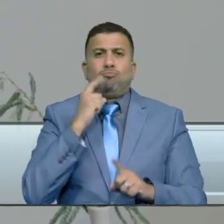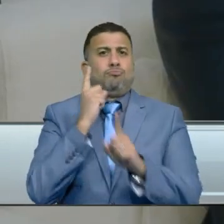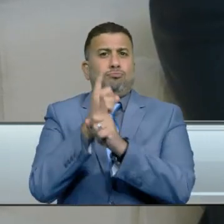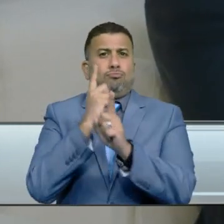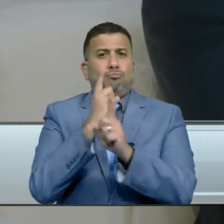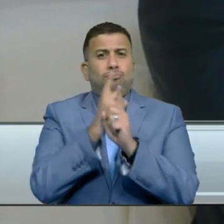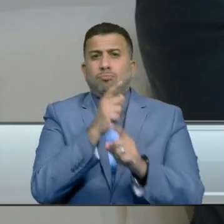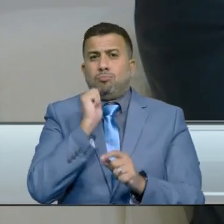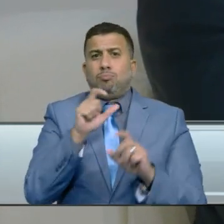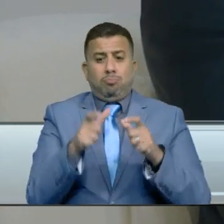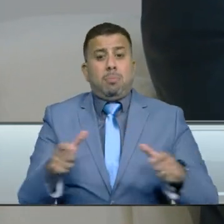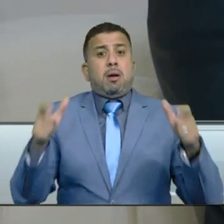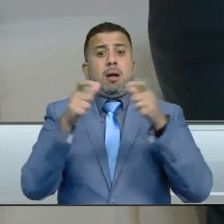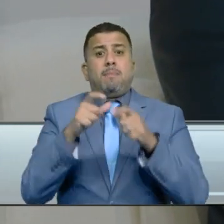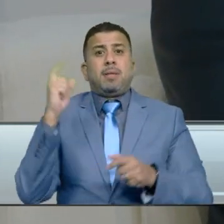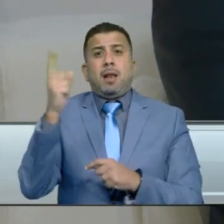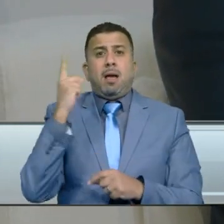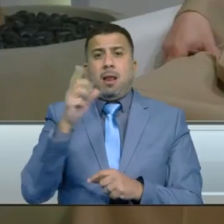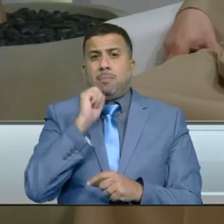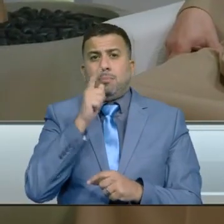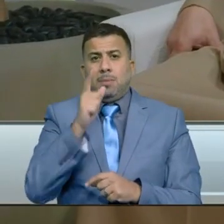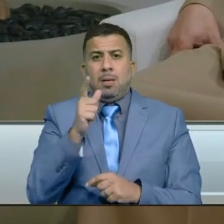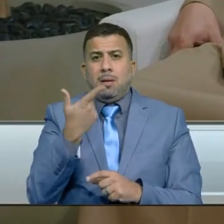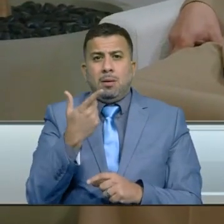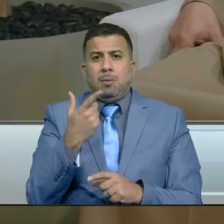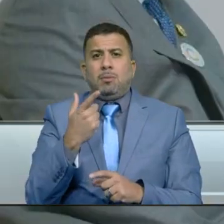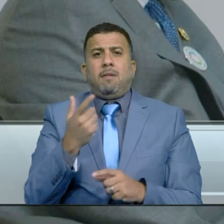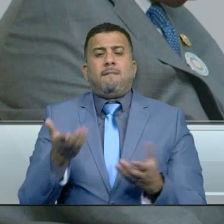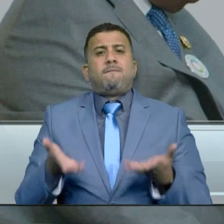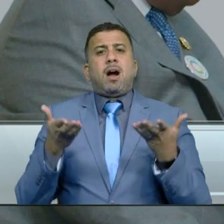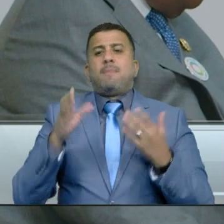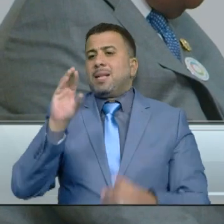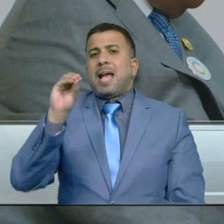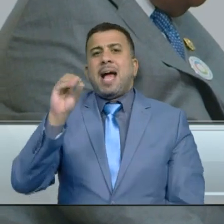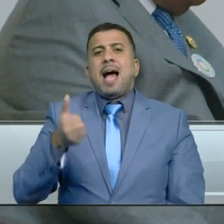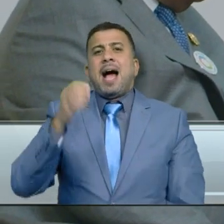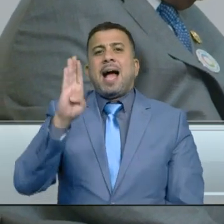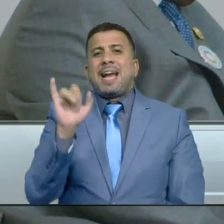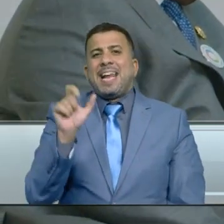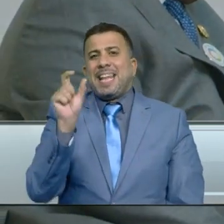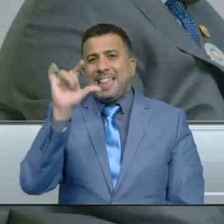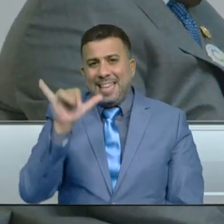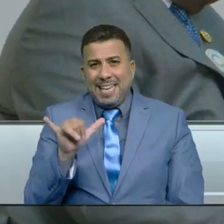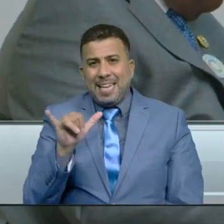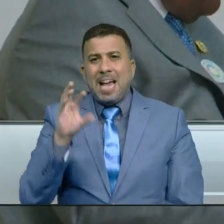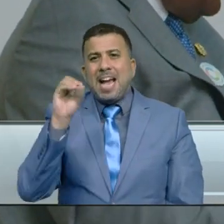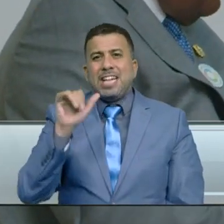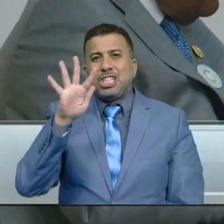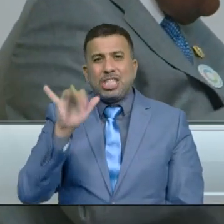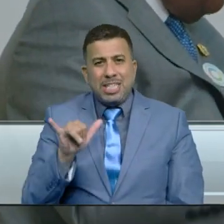سموه على هام شفاعاليات القمه العالميه لطاقه المستقبل كلا على حده فخامتها